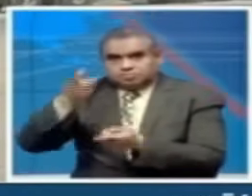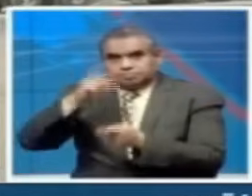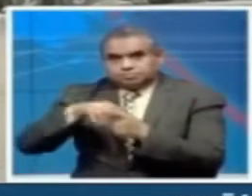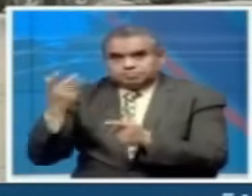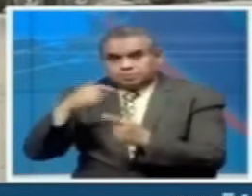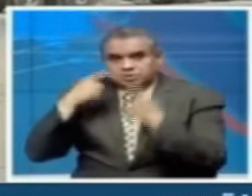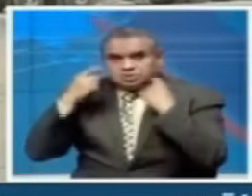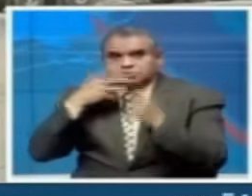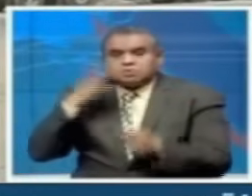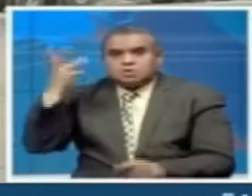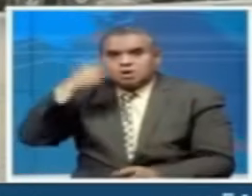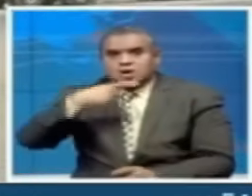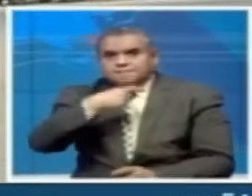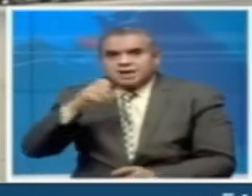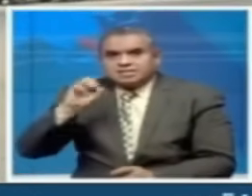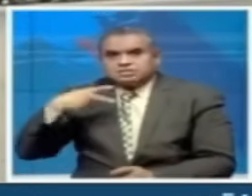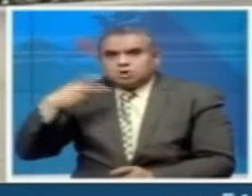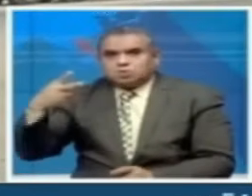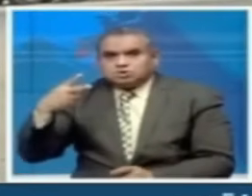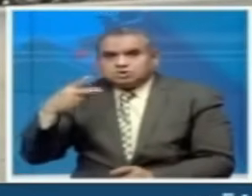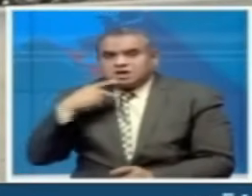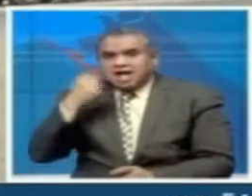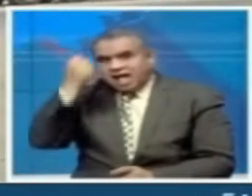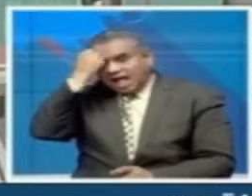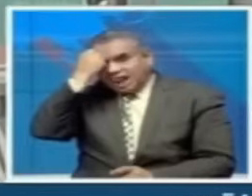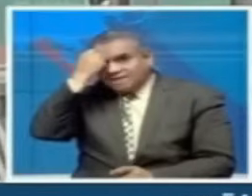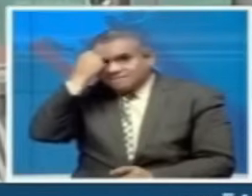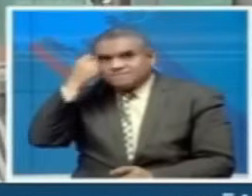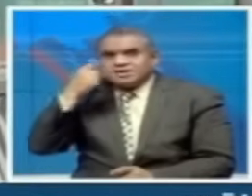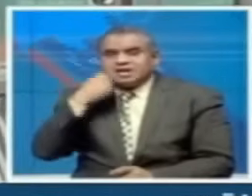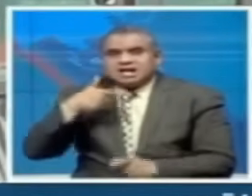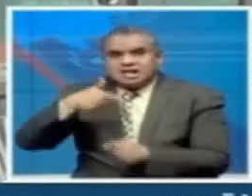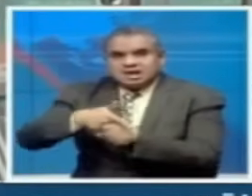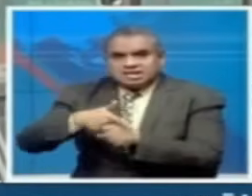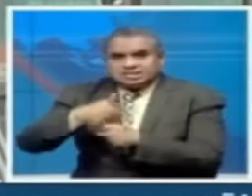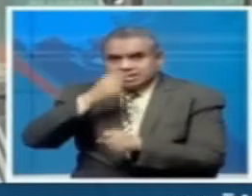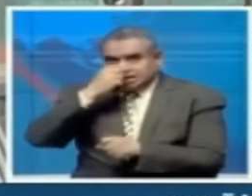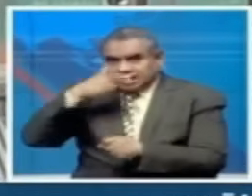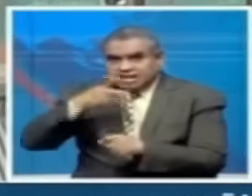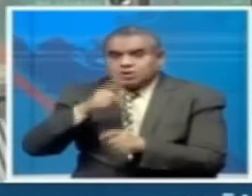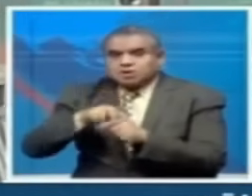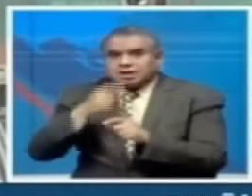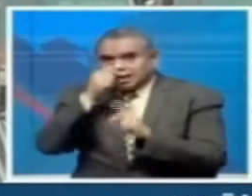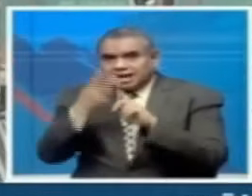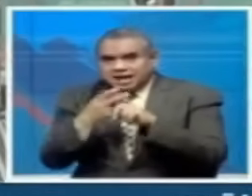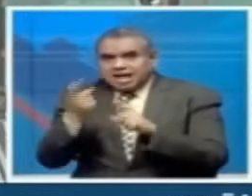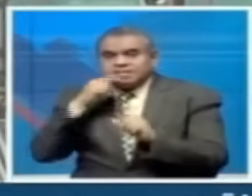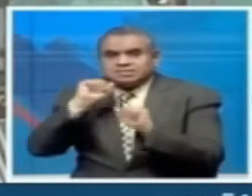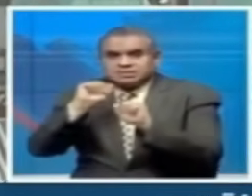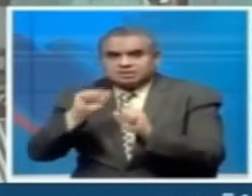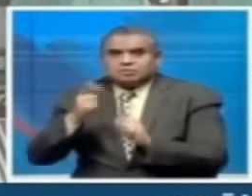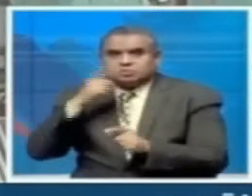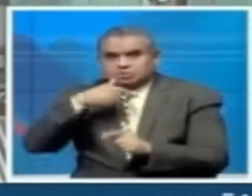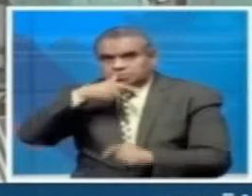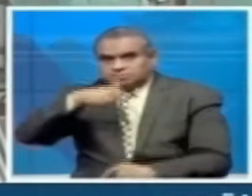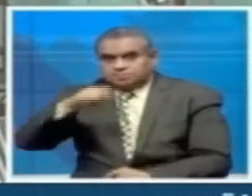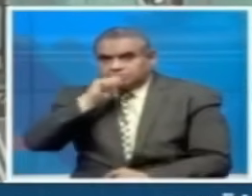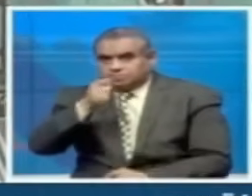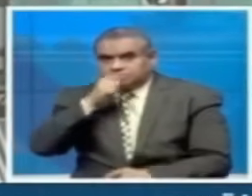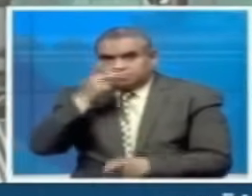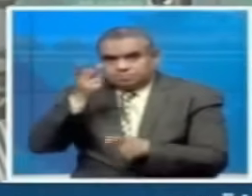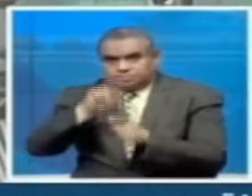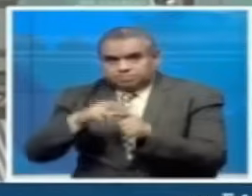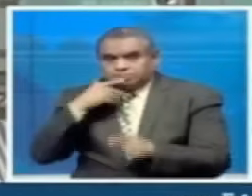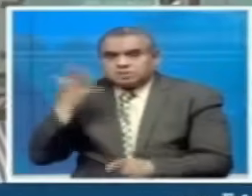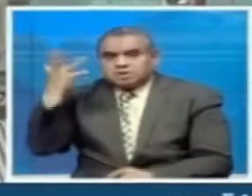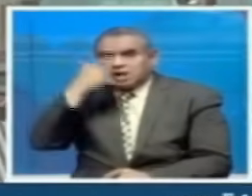الشاحنات تنقل 129 ألف لتر من السولار و80 ألف لتر من الغاز، كما أشار مراسلنا إلى